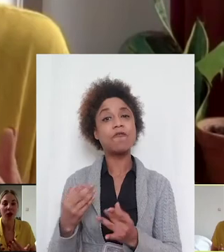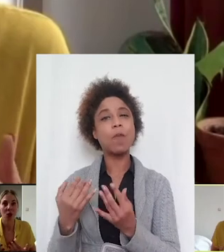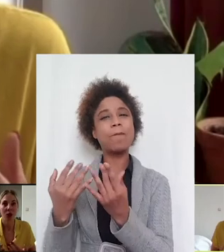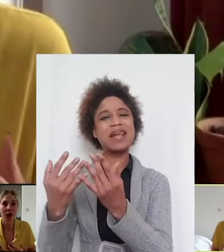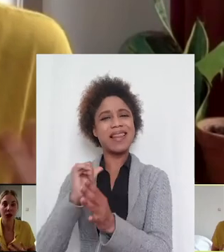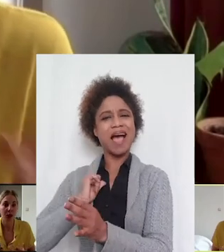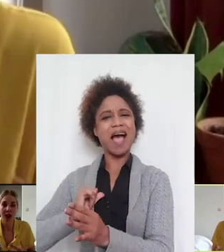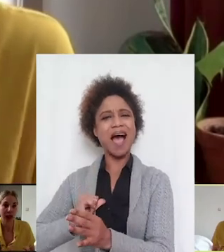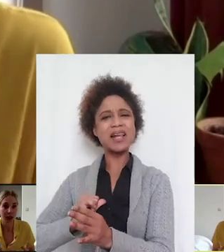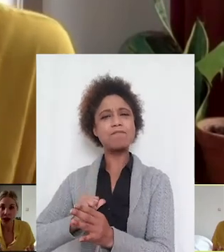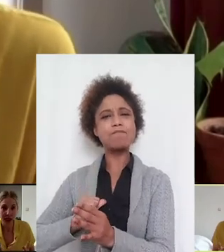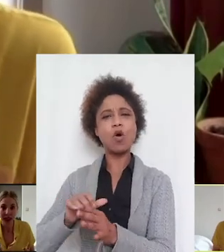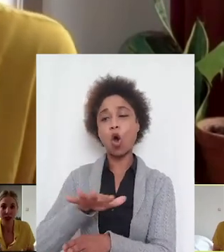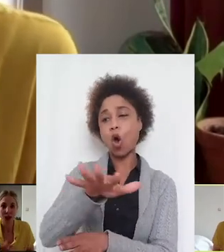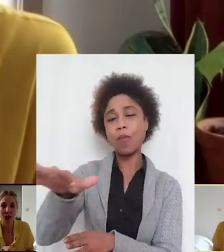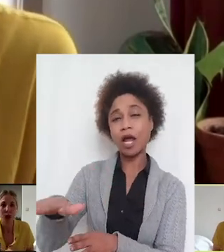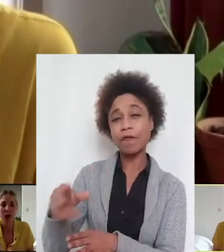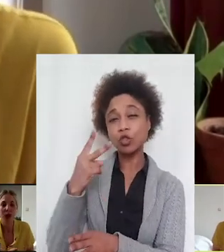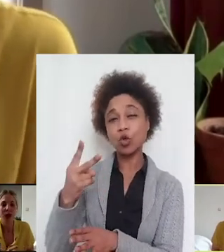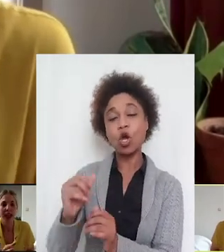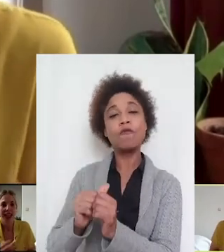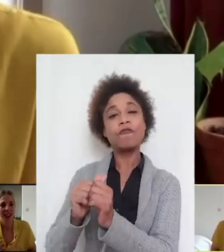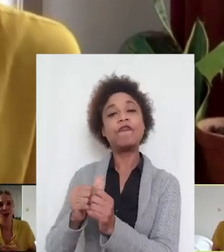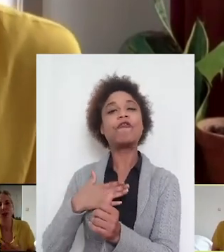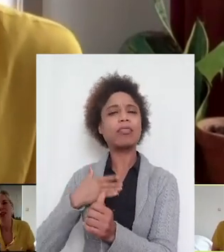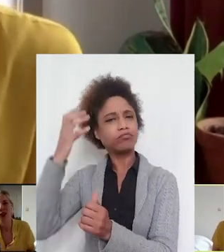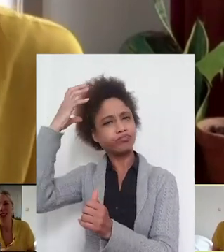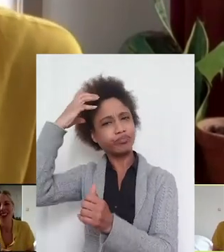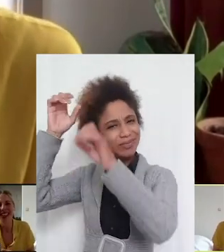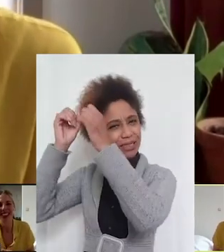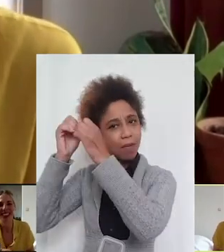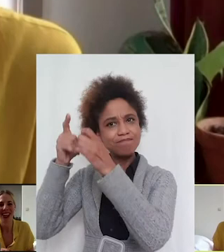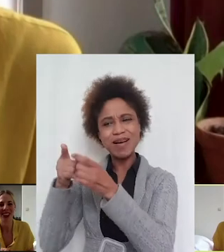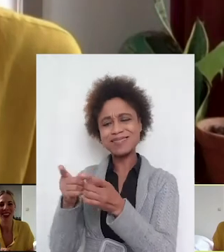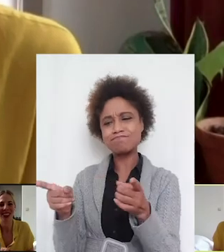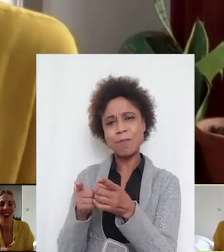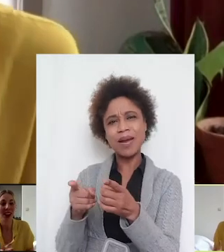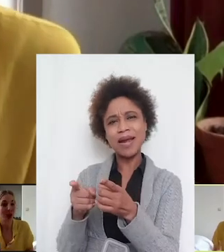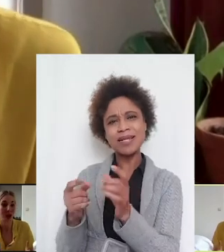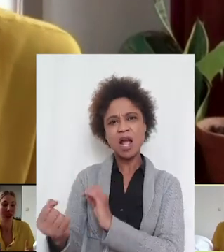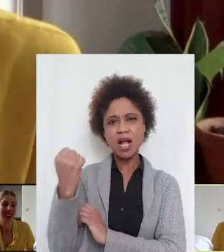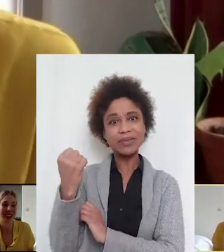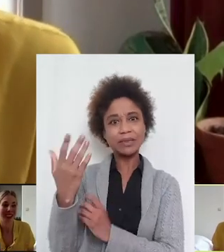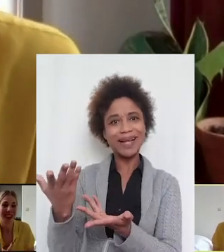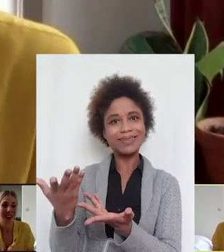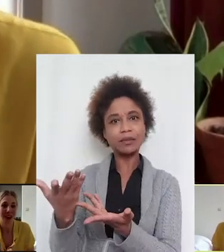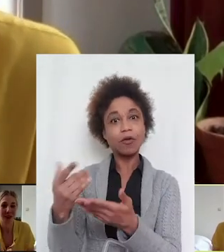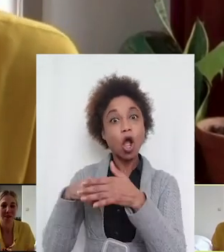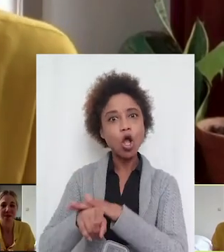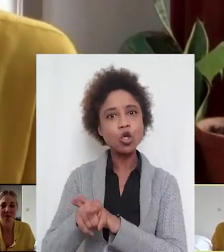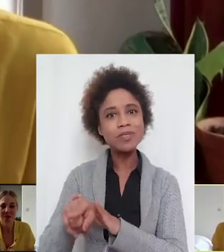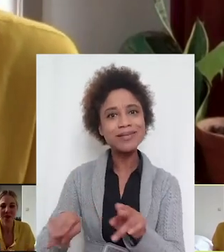omgeving zoeken, vanwege hersenletsel bijvoorbeeld, is de beperkte capaciteit juist een uitkomst in de